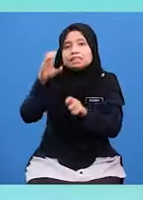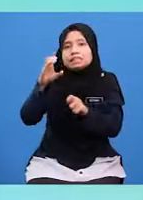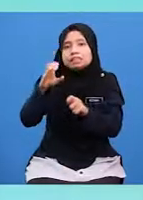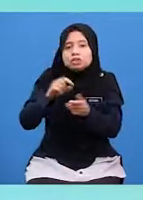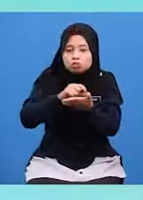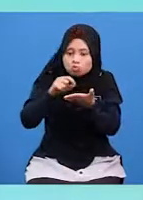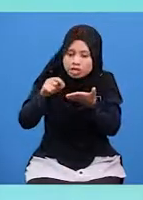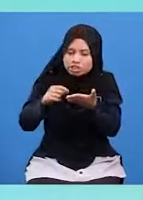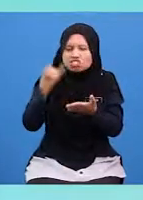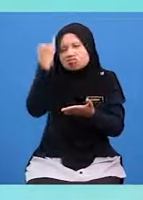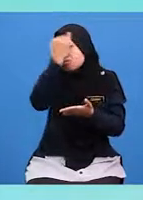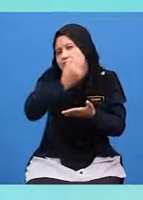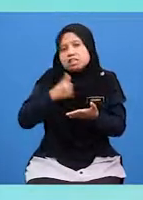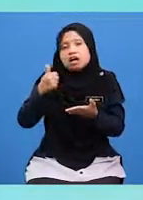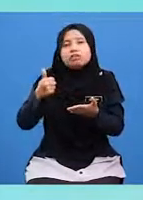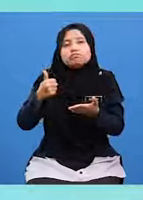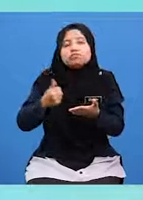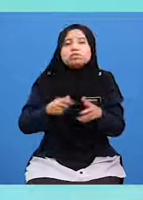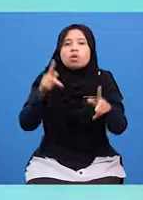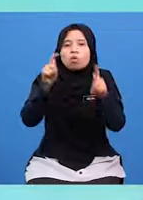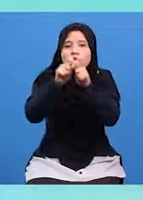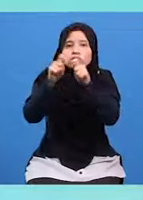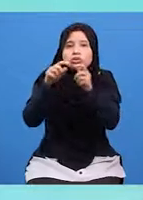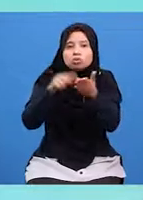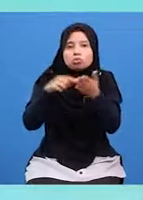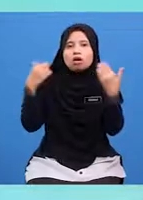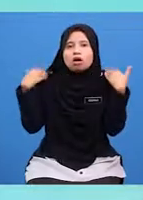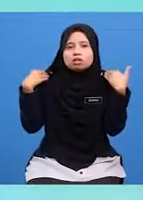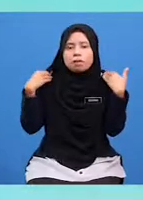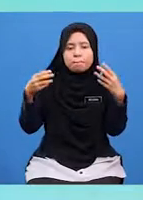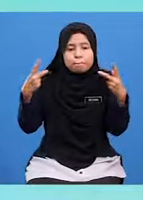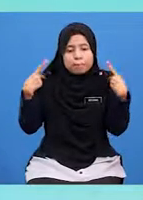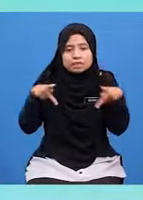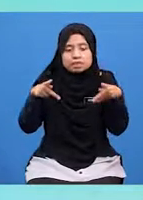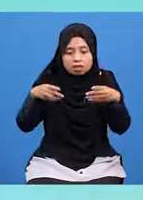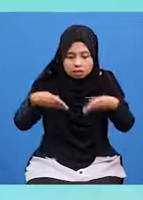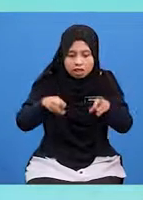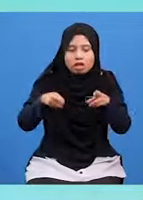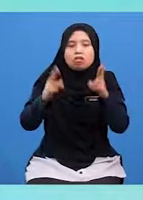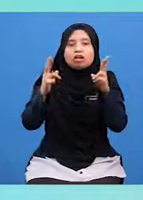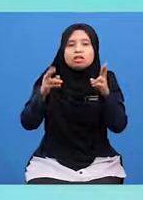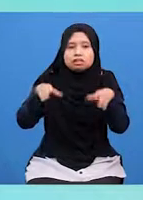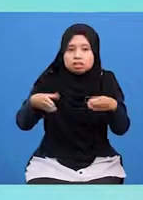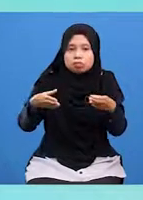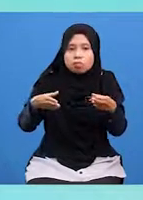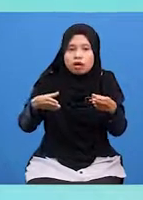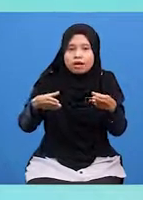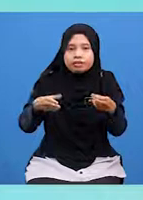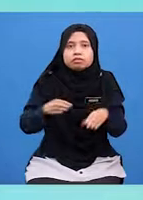mencatat keindahan kota itu yang dilengkapi dengan pasar, jalan raya yang dibina daripada